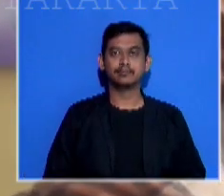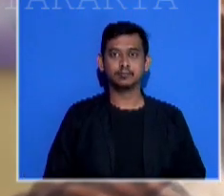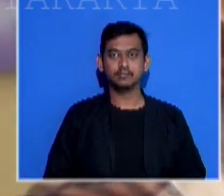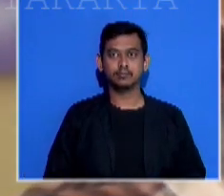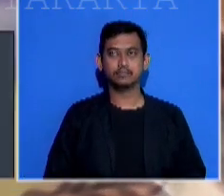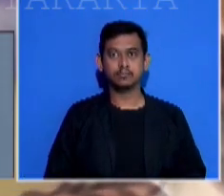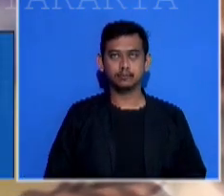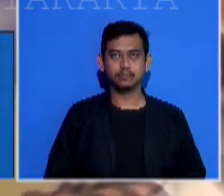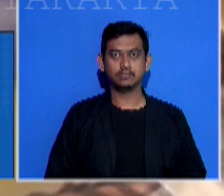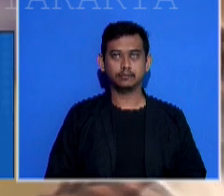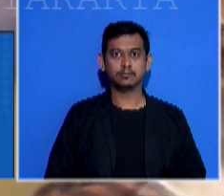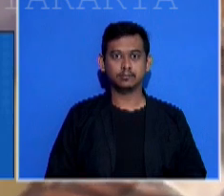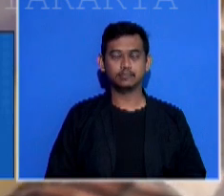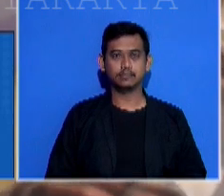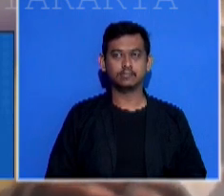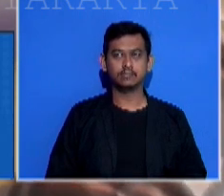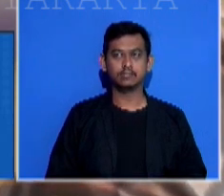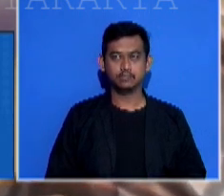Mungkin karena dia